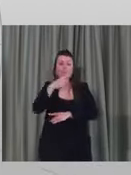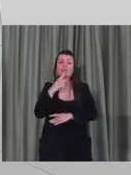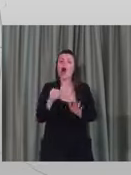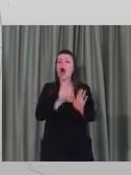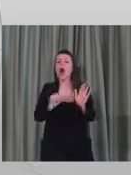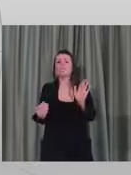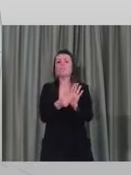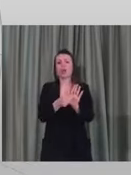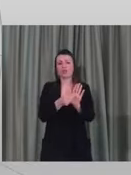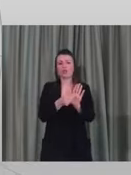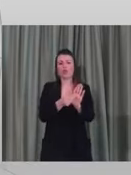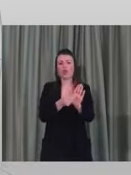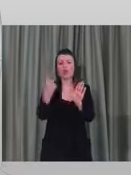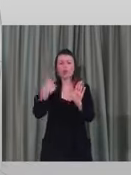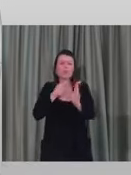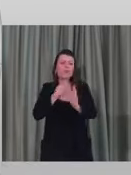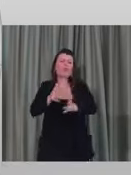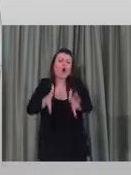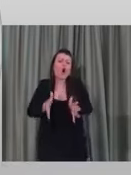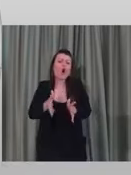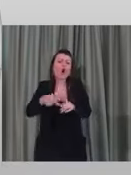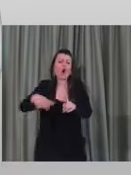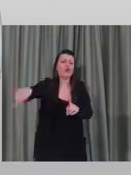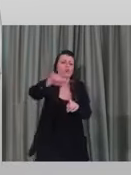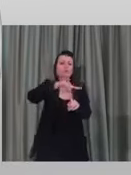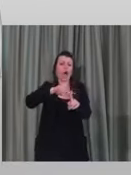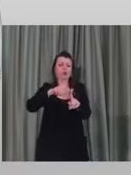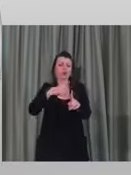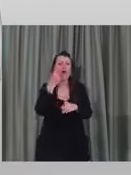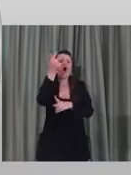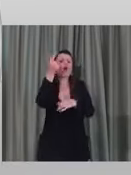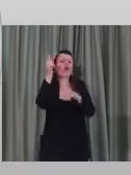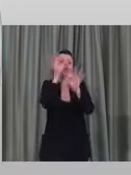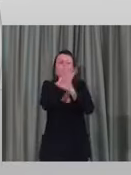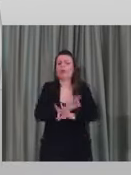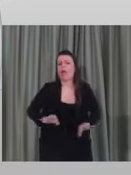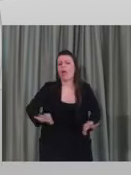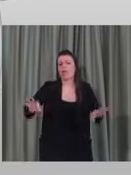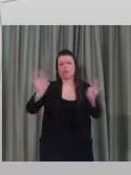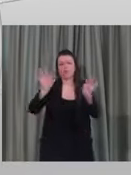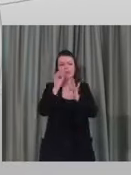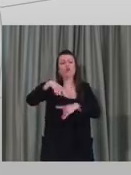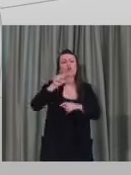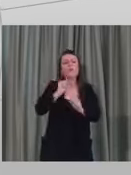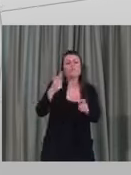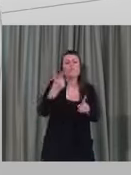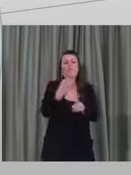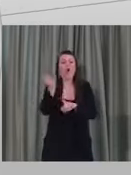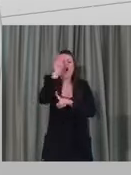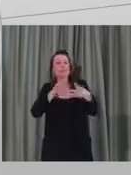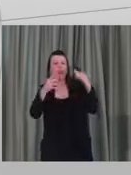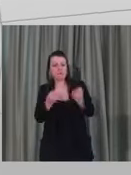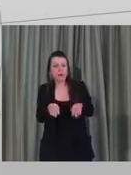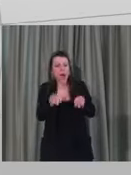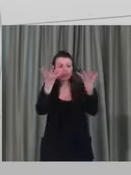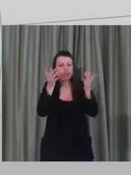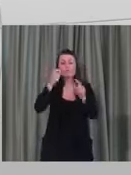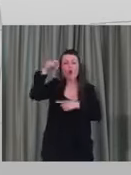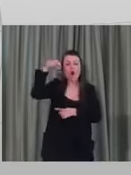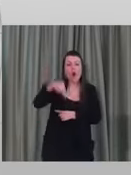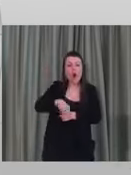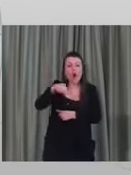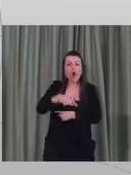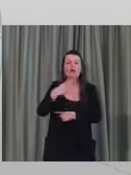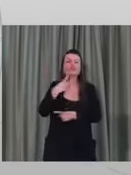scaricare sia qualsiasi modello di telefonino che abbia può darsi che quando la utilizza non